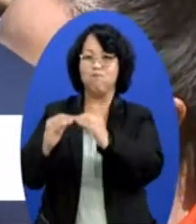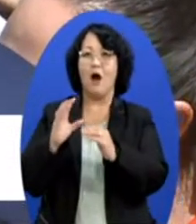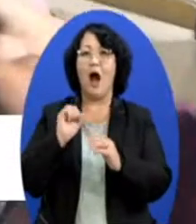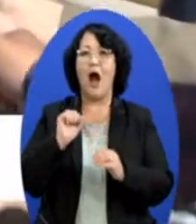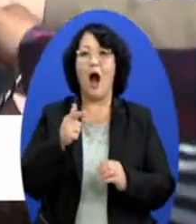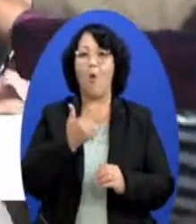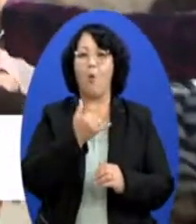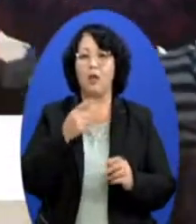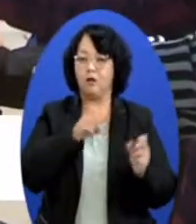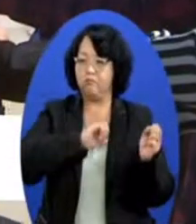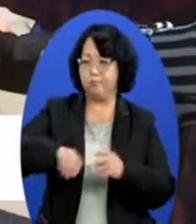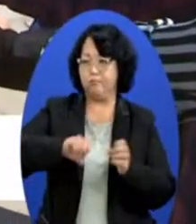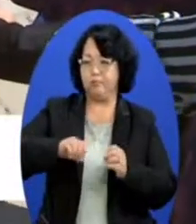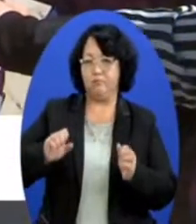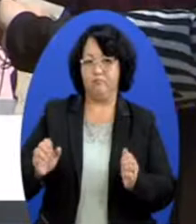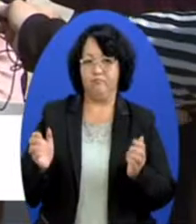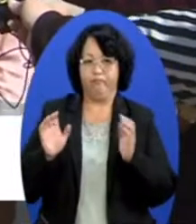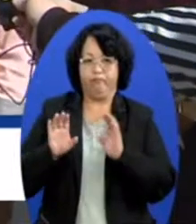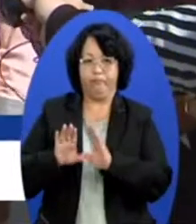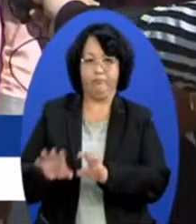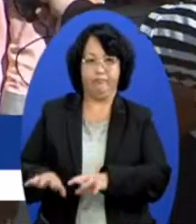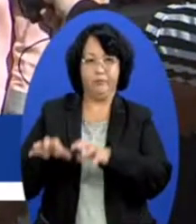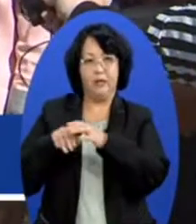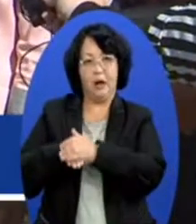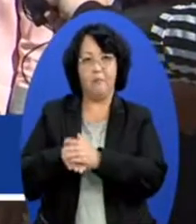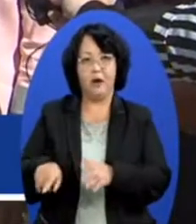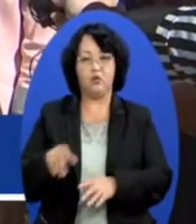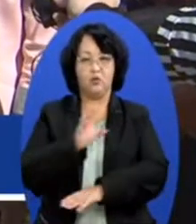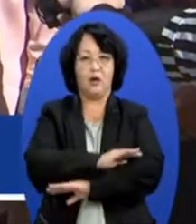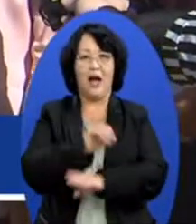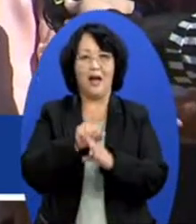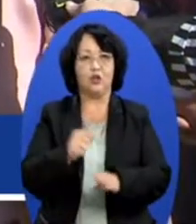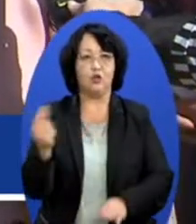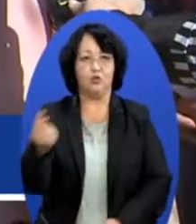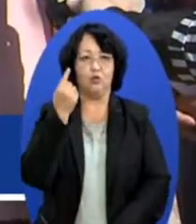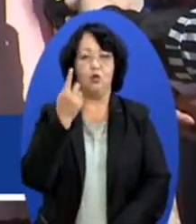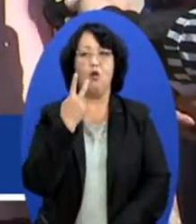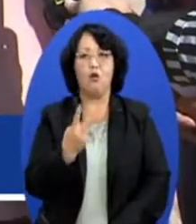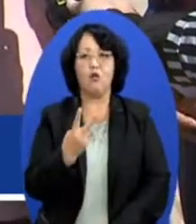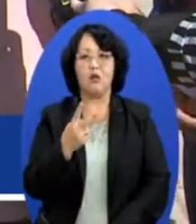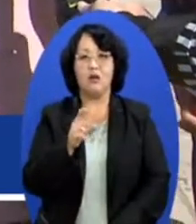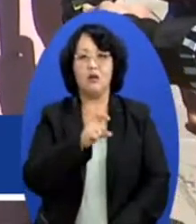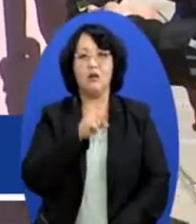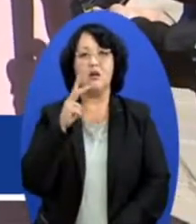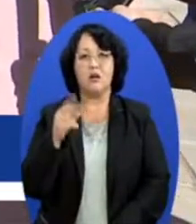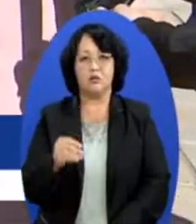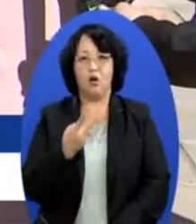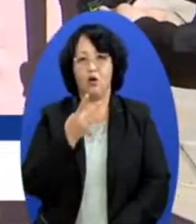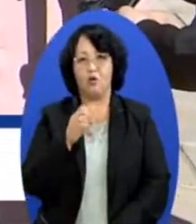байж байгаа бол дээр хэрэгтэй те. Энэ сургууль ч гэсэн бас ачааллын хувьд хөндөр. Бүтэн 2 ээлж те. Ийм сургууль.